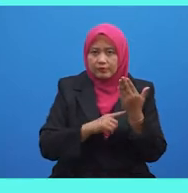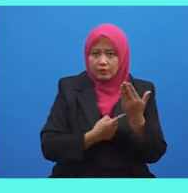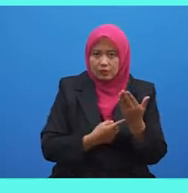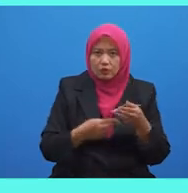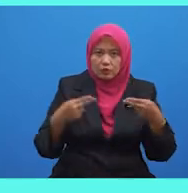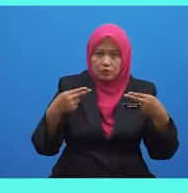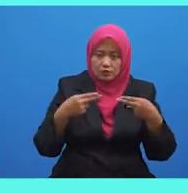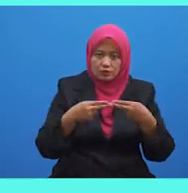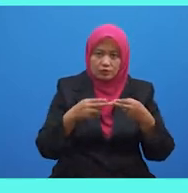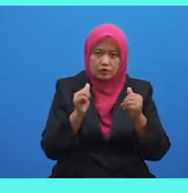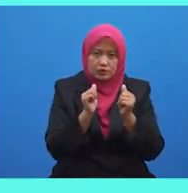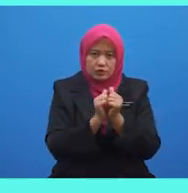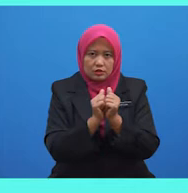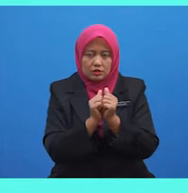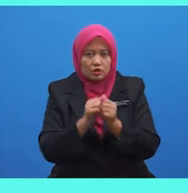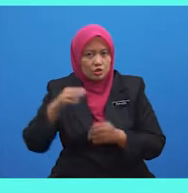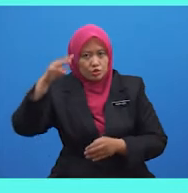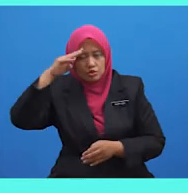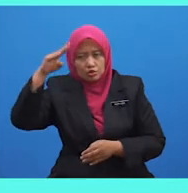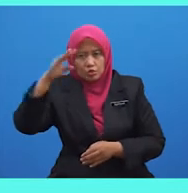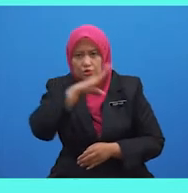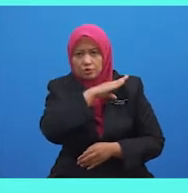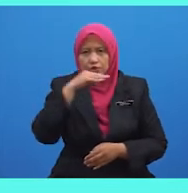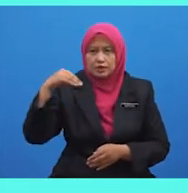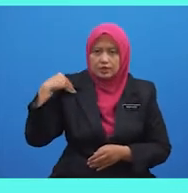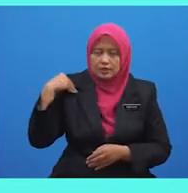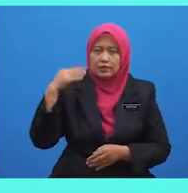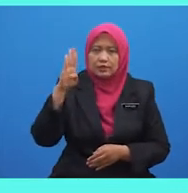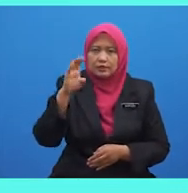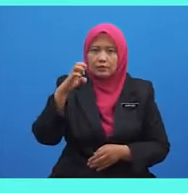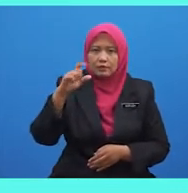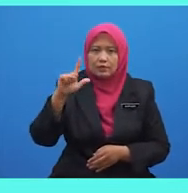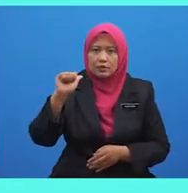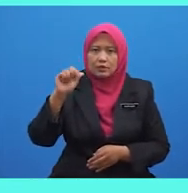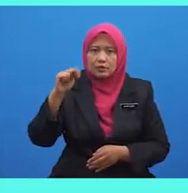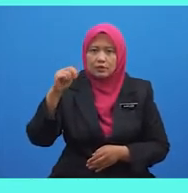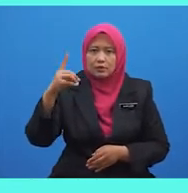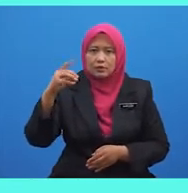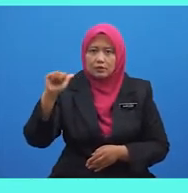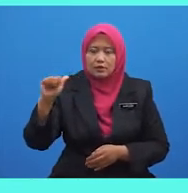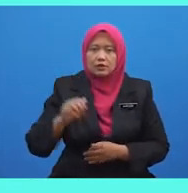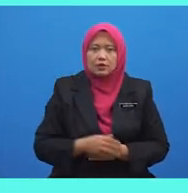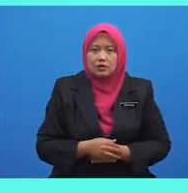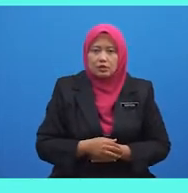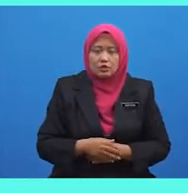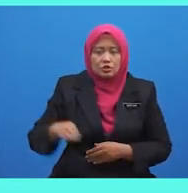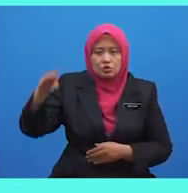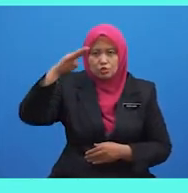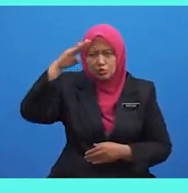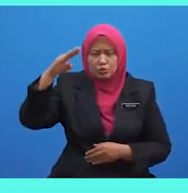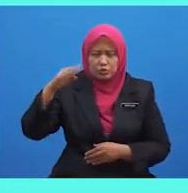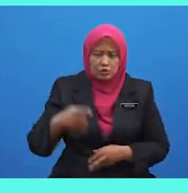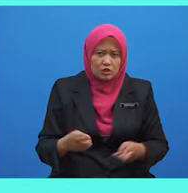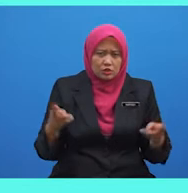antara Johor dan Belanda, Belanda telah meminta bantuan Johor untuk menyerang Melaka. Johor